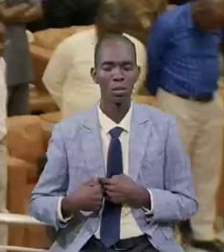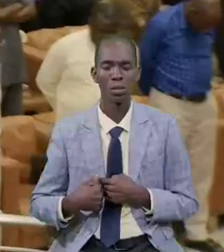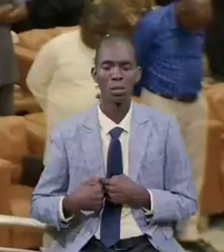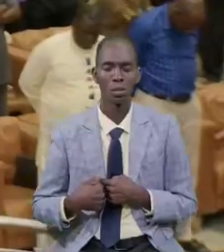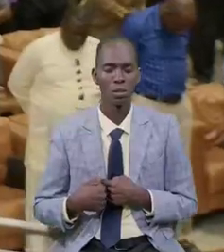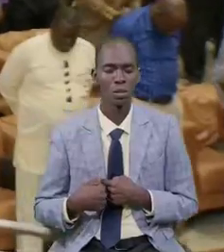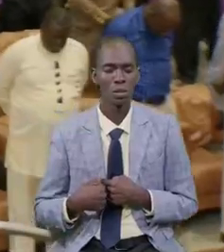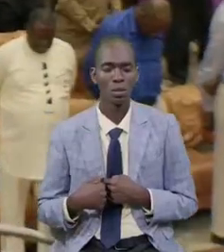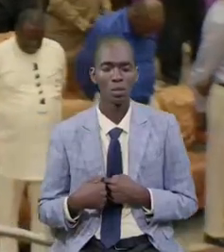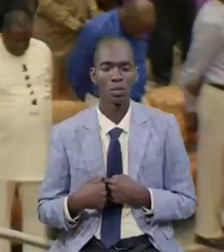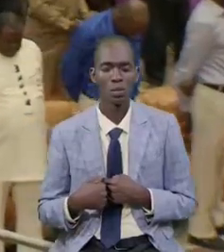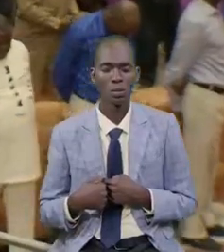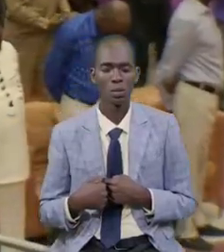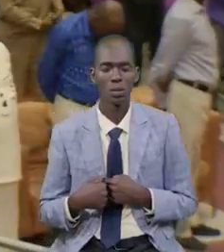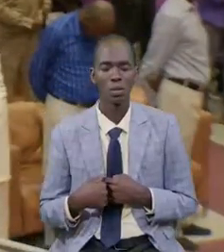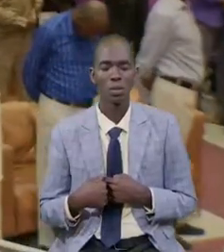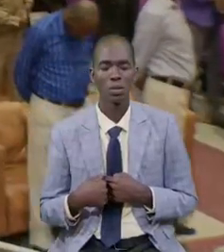la peur dans le cœur.